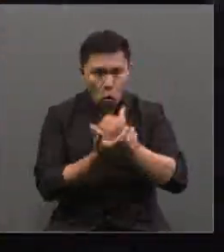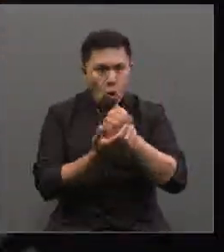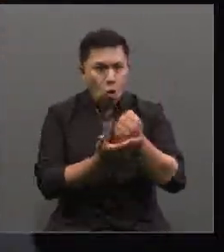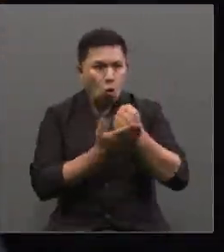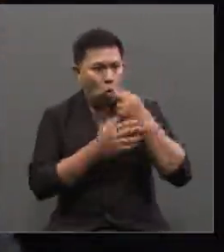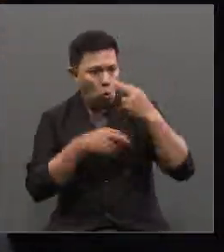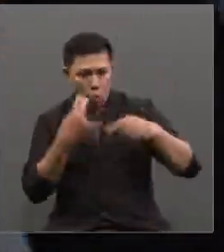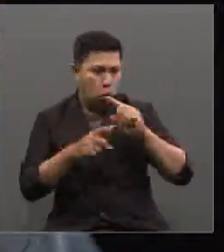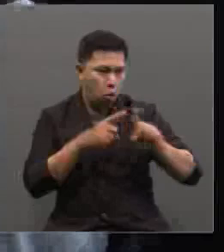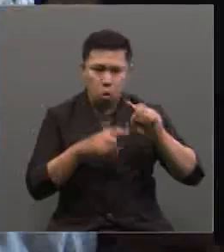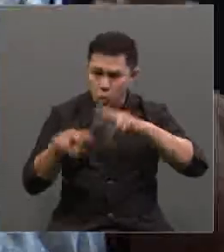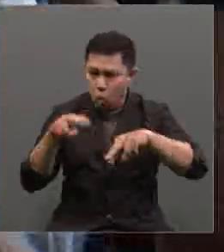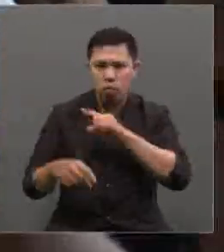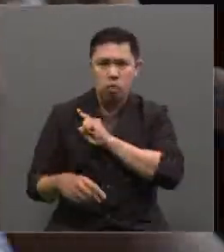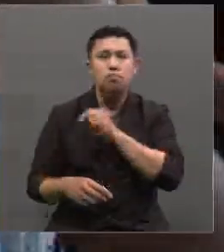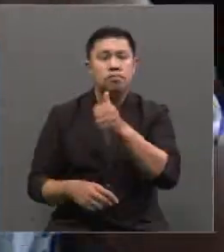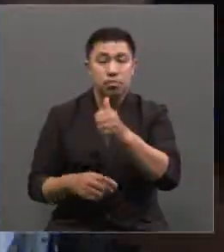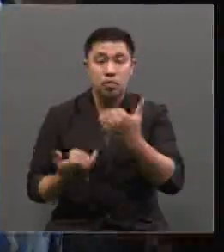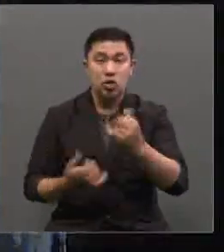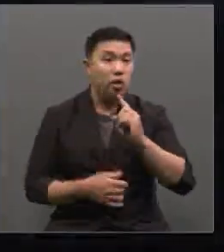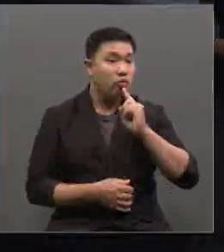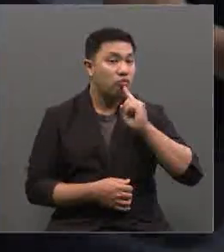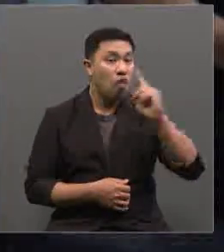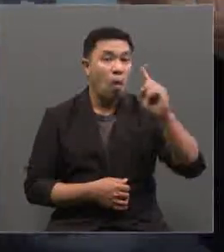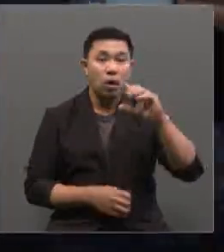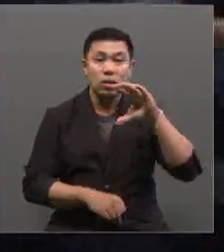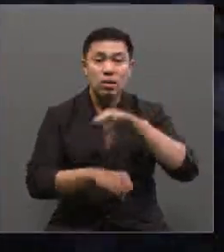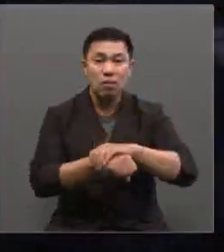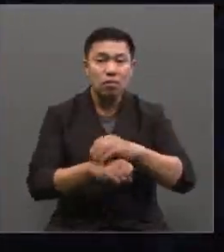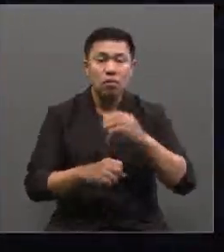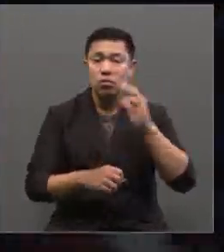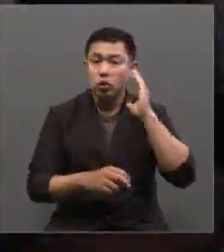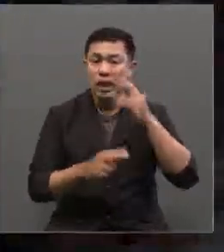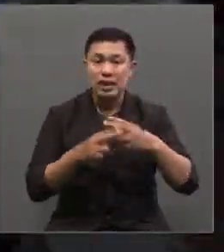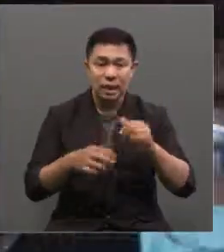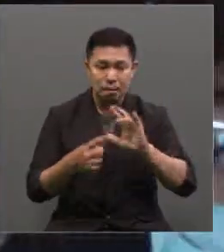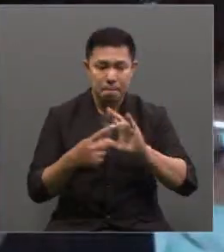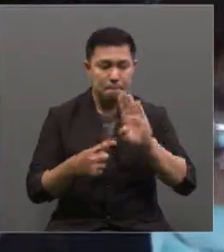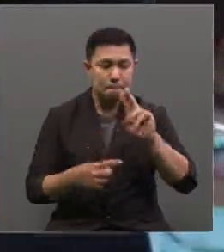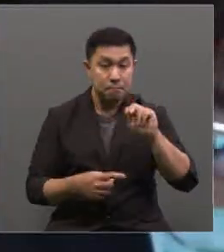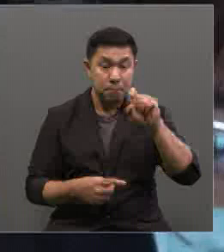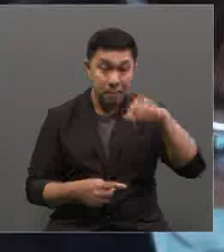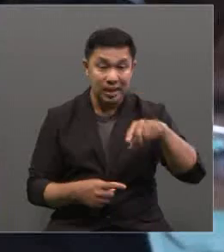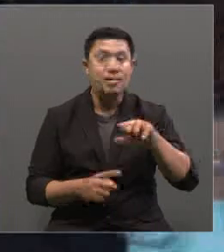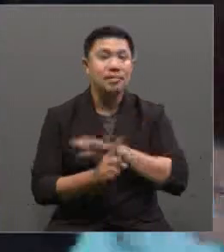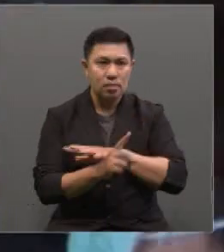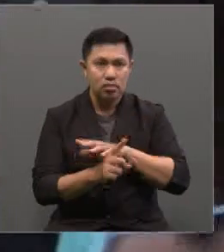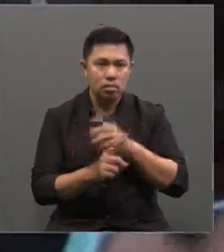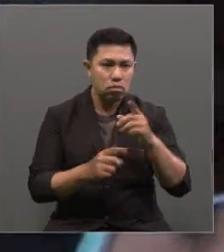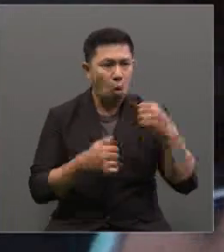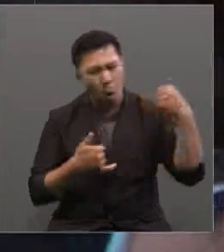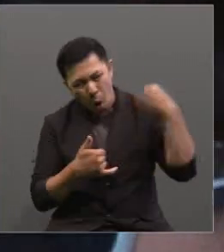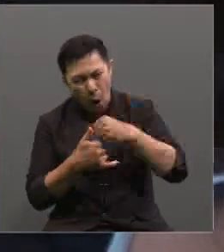ป็นอย่างดีส่วนเรื่องการแจ้งความดำเนินคดีกับเบนซ์นะฮะในข้อหาทำร้ายร่างกายตอนนี้ยังอยู่ระหว่างที่เธอปรึกษ